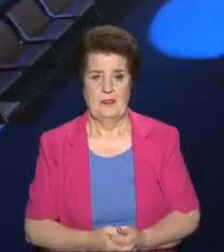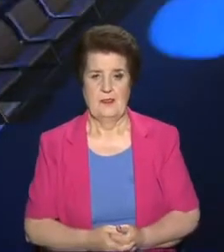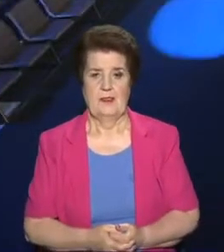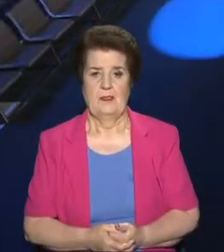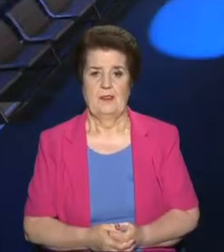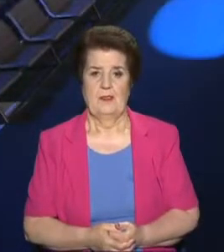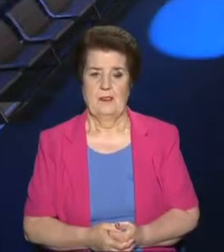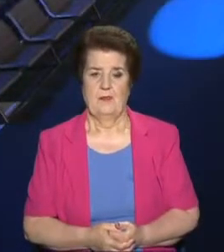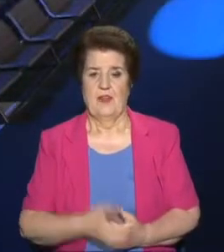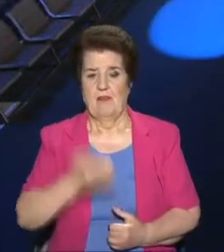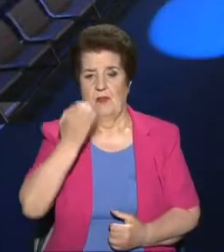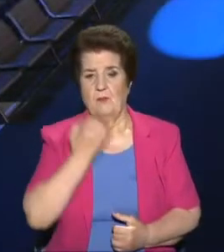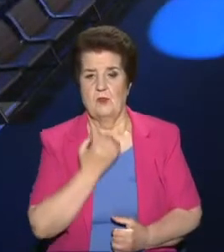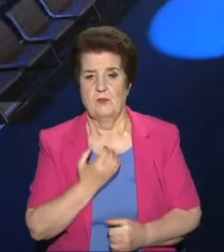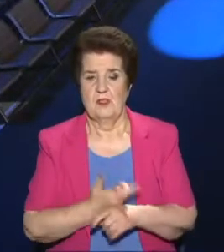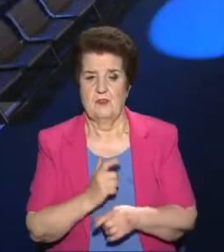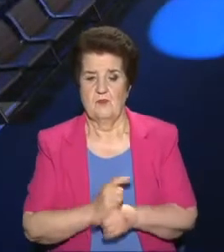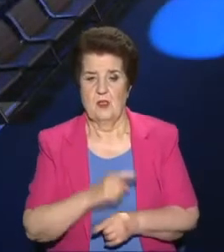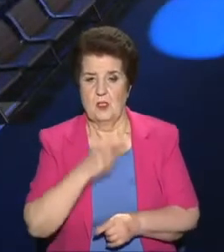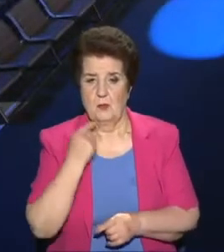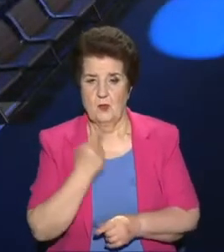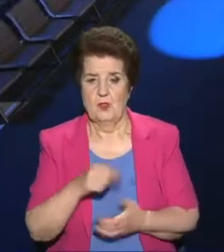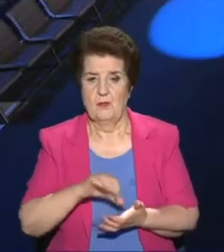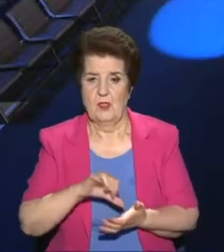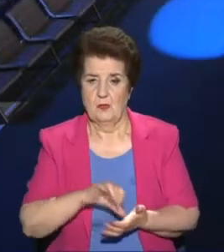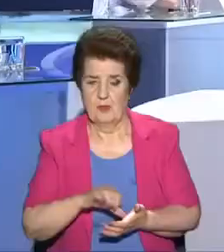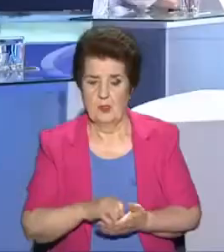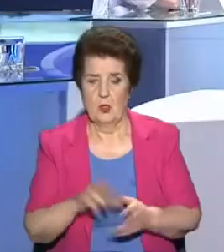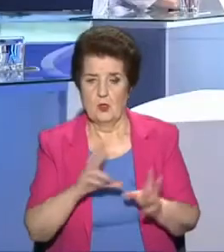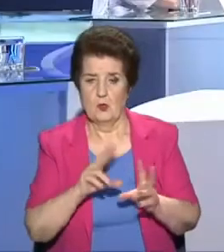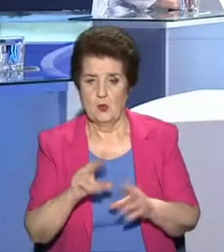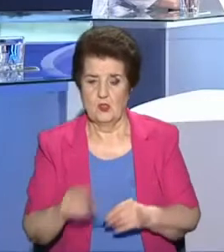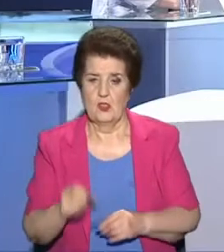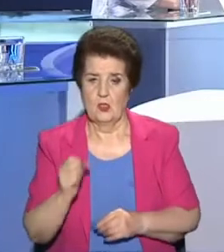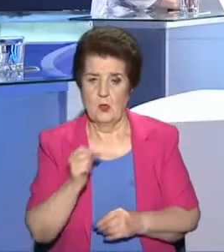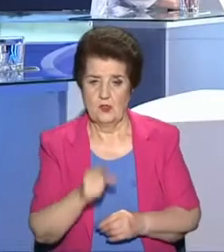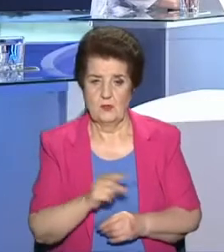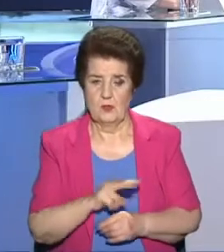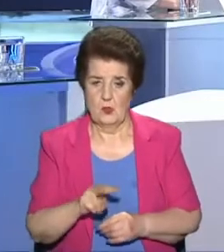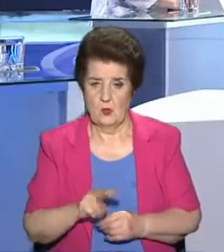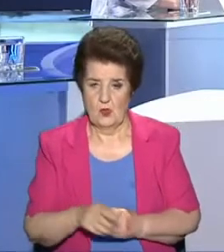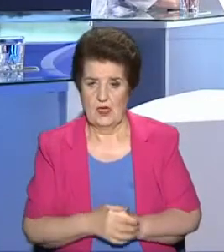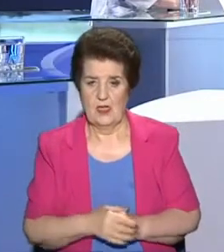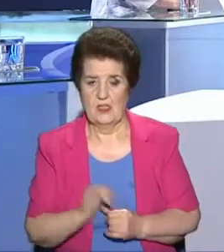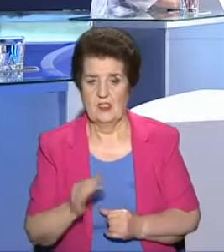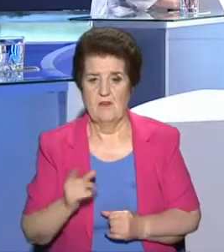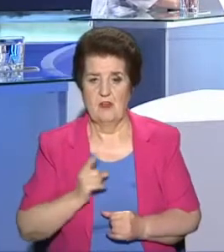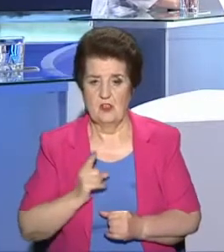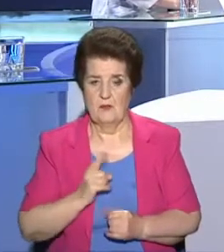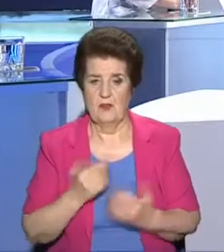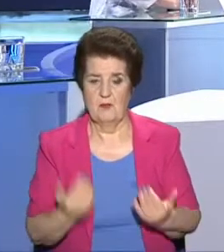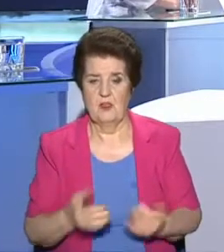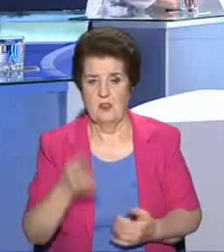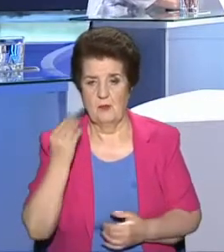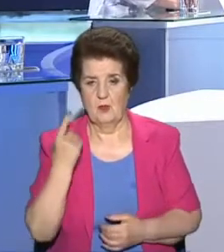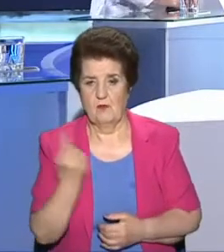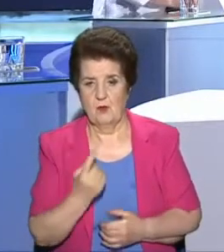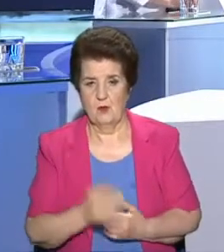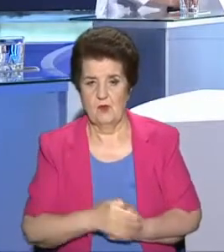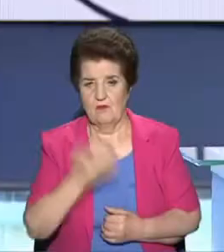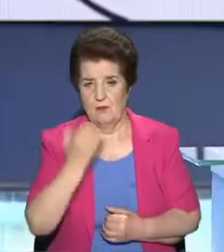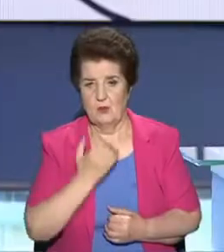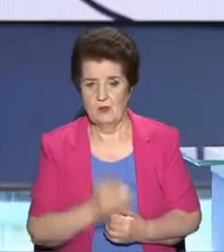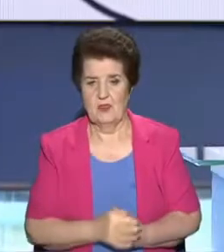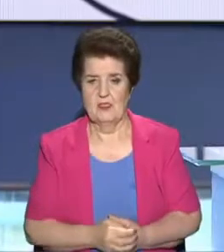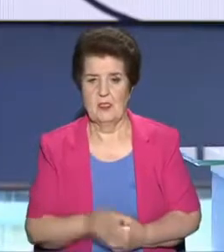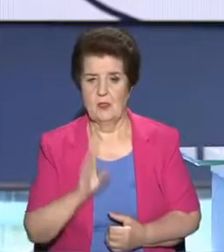vă mulțumesc tare mult pentru participare vă doresc mult succes în data de 11 iulie și Vă mai așteptăm aici la Moldova urât Vă mulțumesc